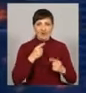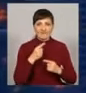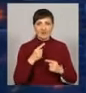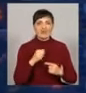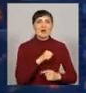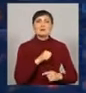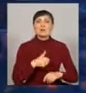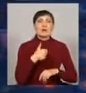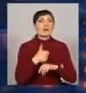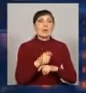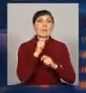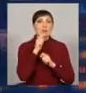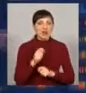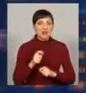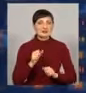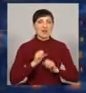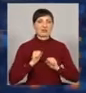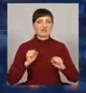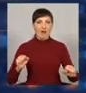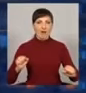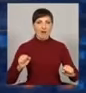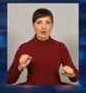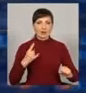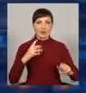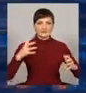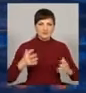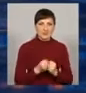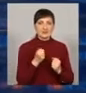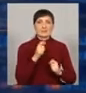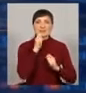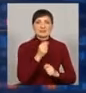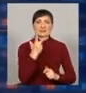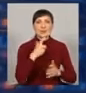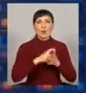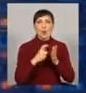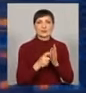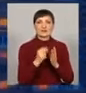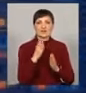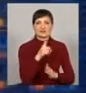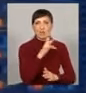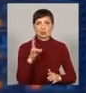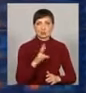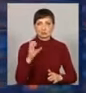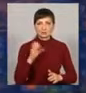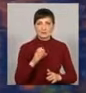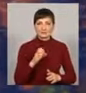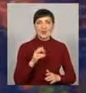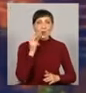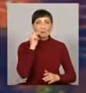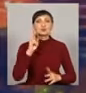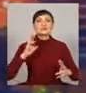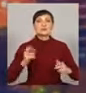самым главным подарком за отважный поступок стала трехкомнатная квартира в но султане с героем нашего времени